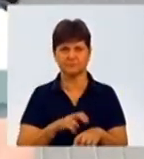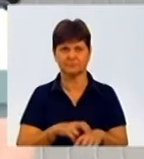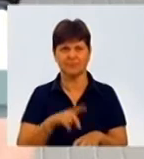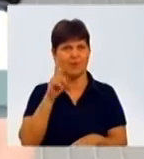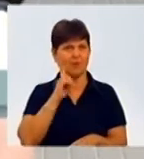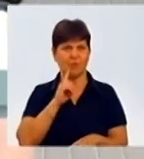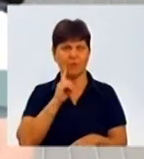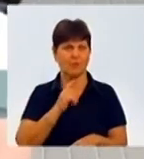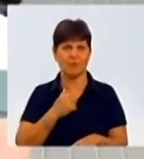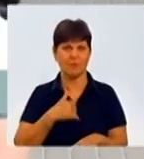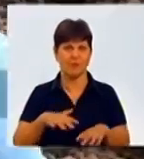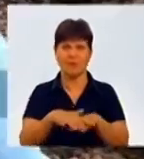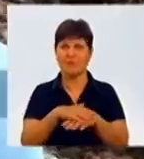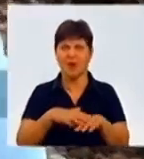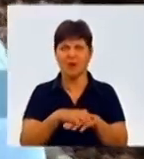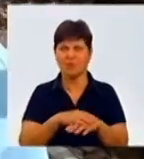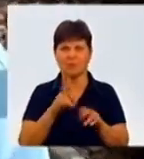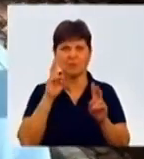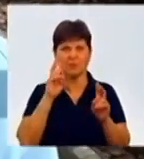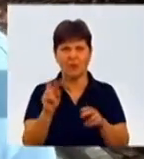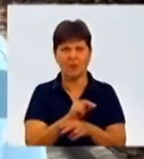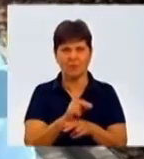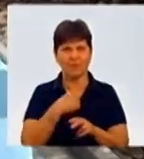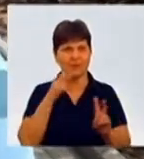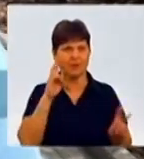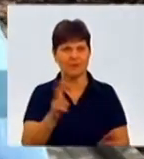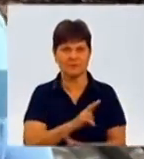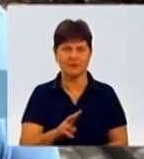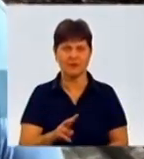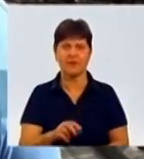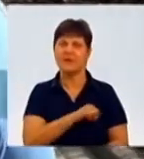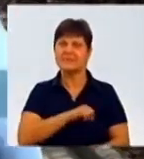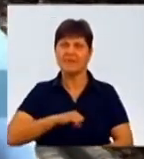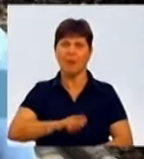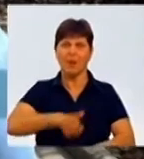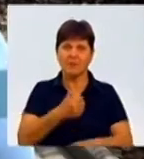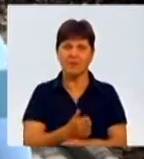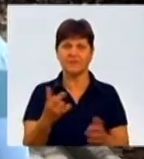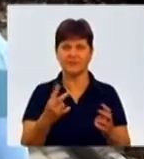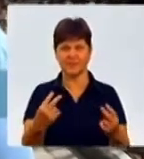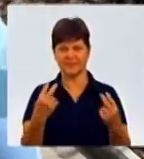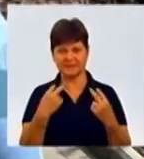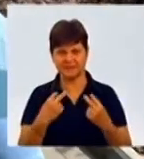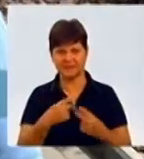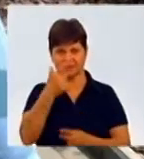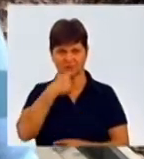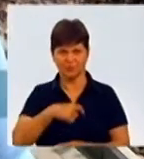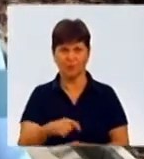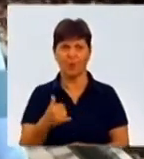лікаря. Народних методів я не знаю. Саме головне раніше починати. Дивитися, слідити за собою. У мене от є тут